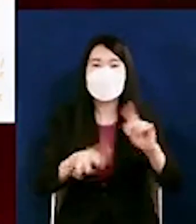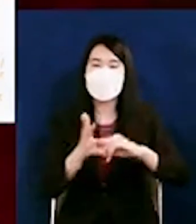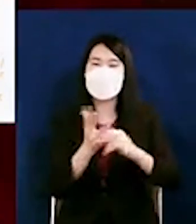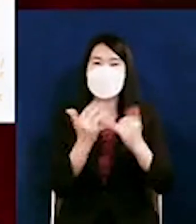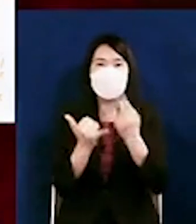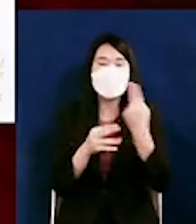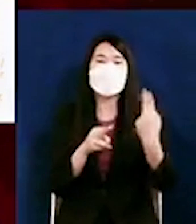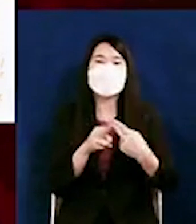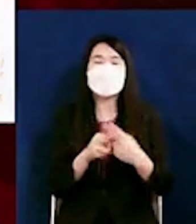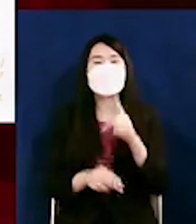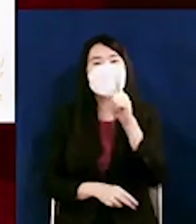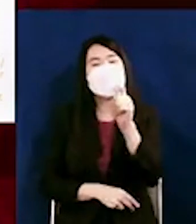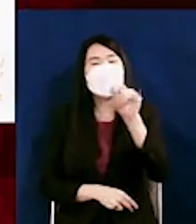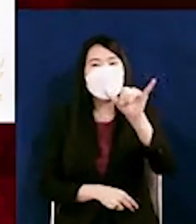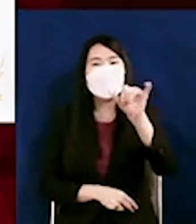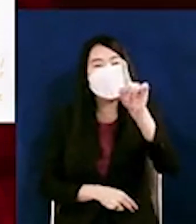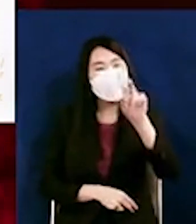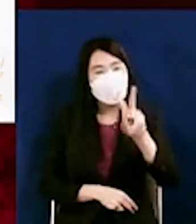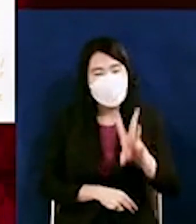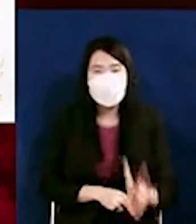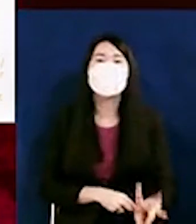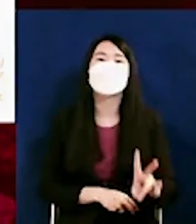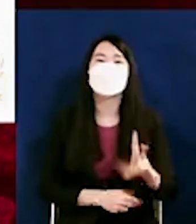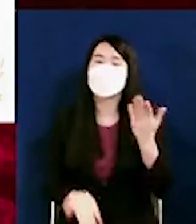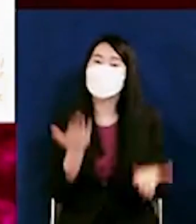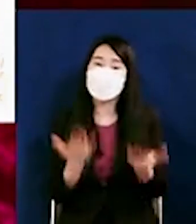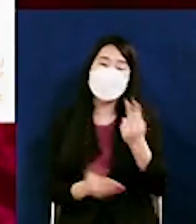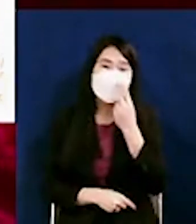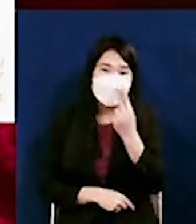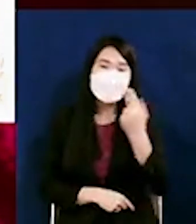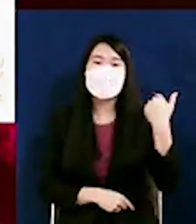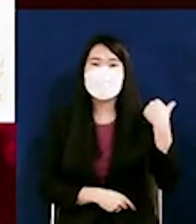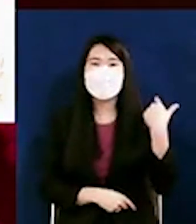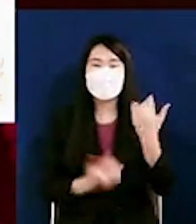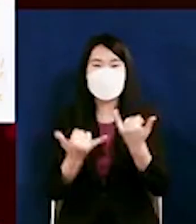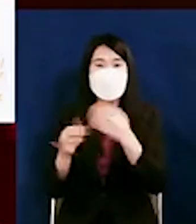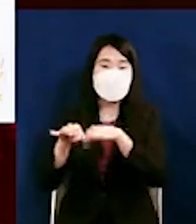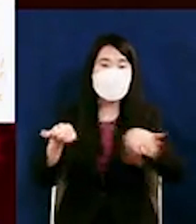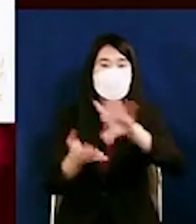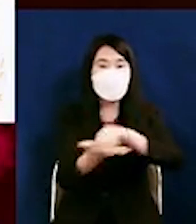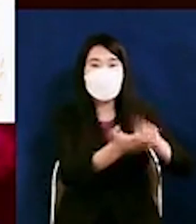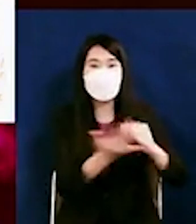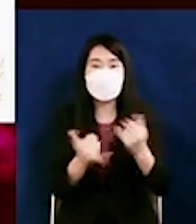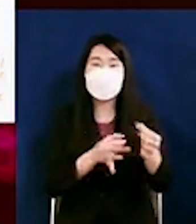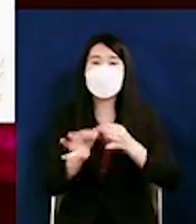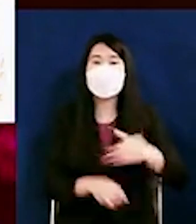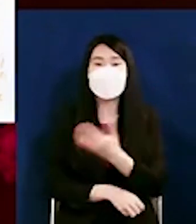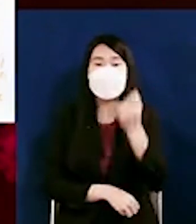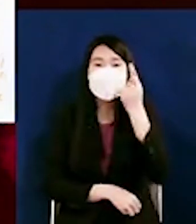ว่าเป็น AY 1 2 3 4 5 6 7อะไรก็ว่ากันไปนะครับอันนี้คือหลักการของบางตัวเนี่ยเ